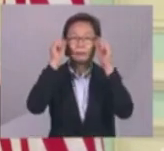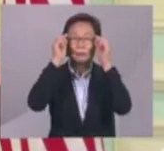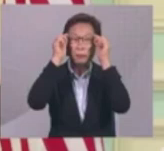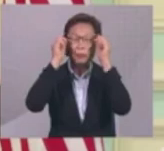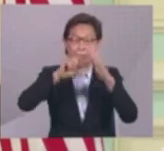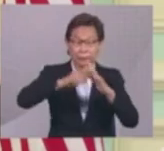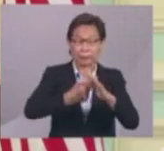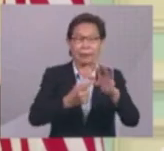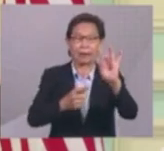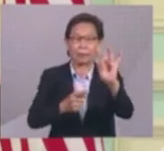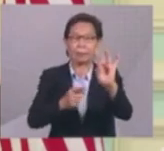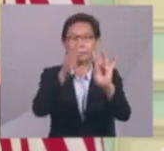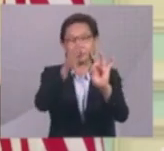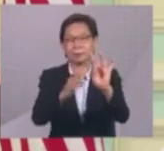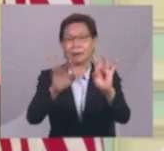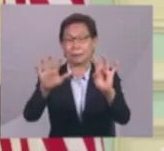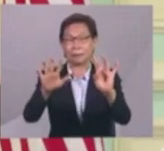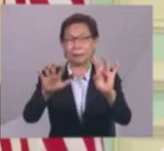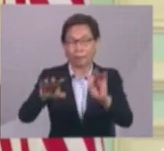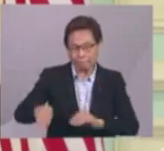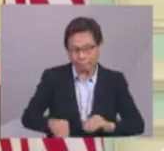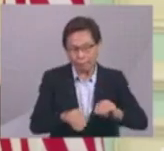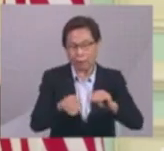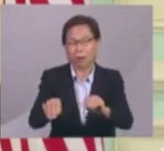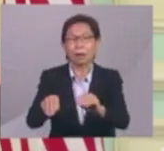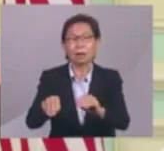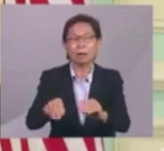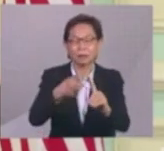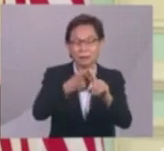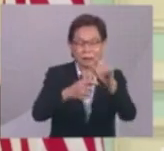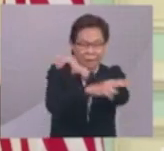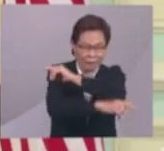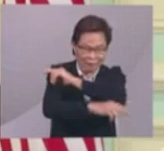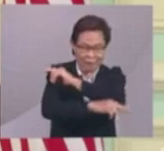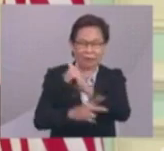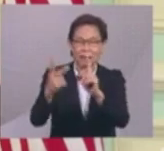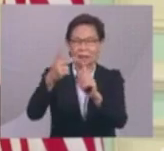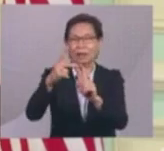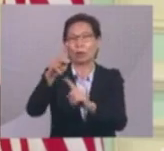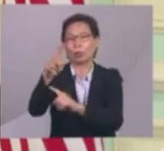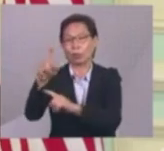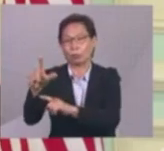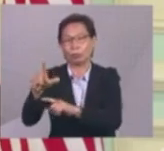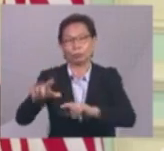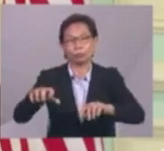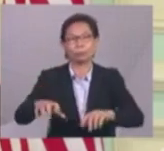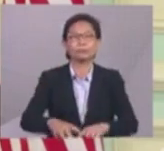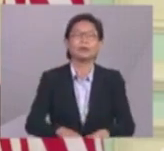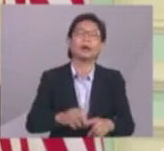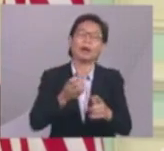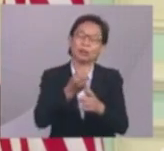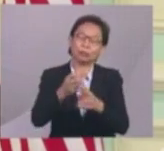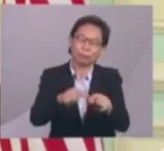Mulai daripada 8 bulan pergerakan ke daripada negeri ke Kuala Lumpur ataupun di